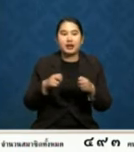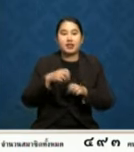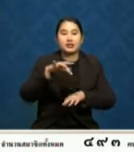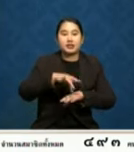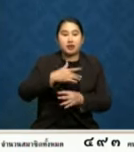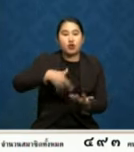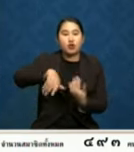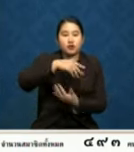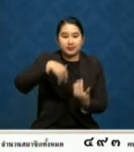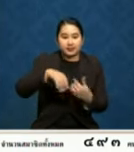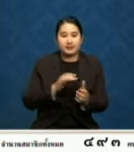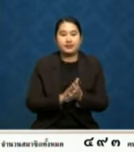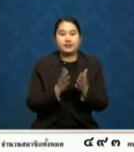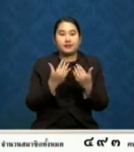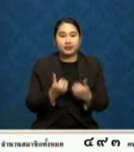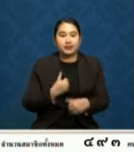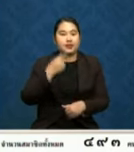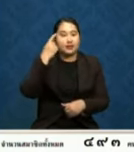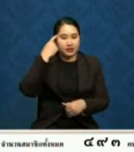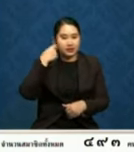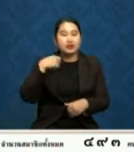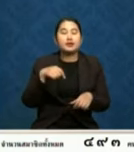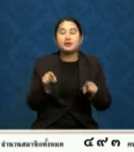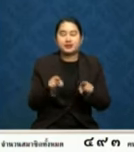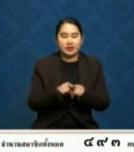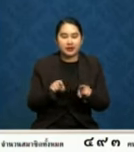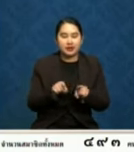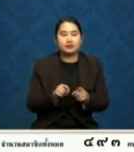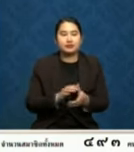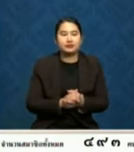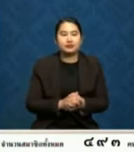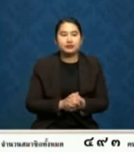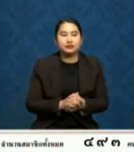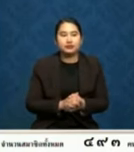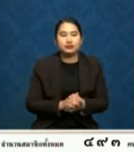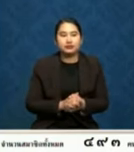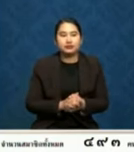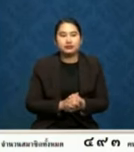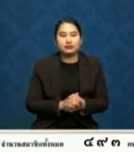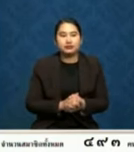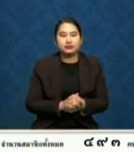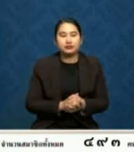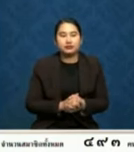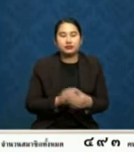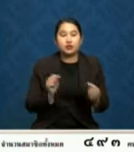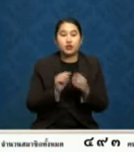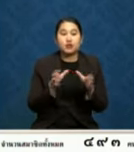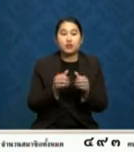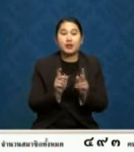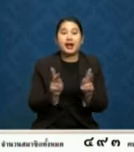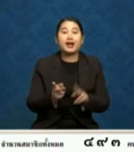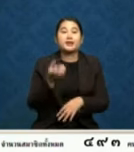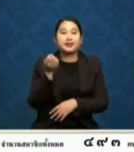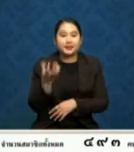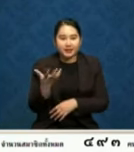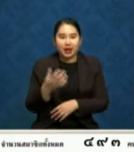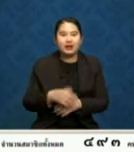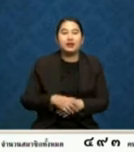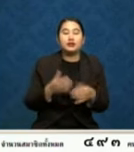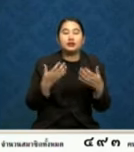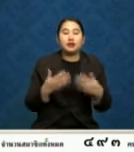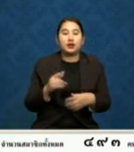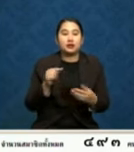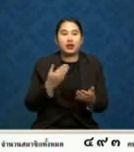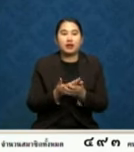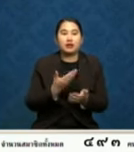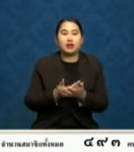ธรรมชาติครับผมก็เห็นเป็นอย่างเห็นด้วยเป็นอย่างยิ่งครับในฐานะนะเอ่อกรรมาธิการนะครับเสี่งข้างมากครับรวมถึงเอ่อ